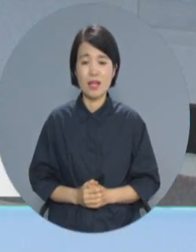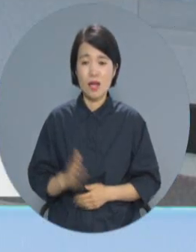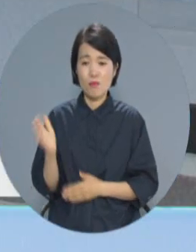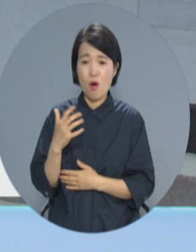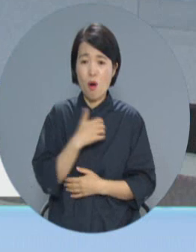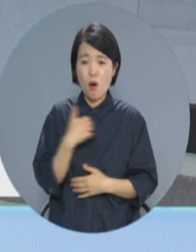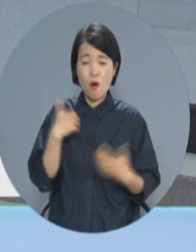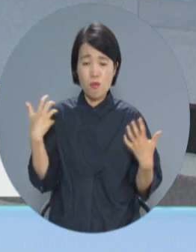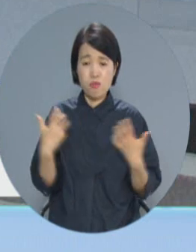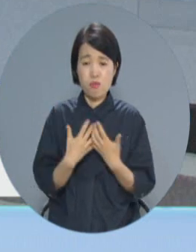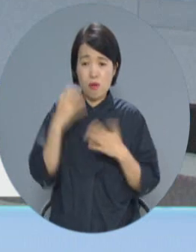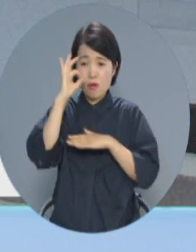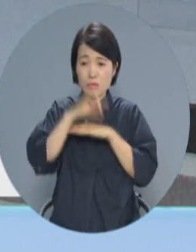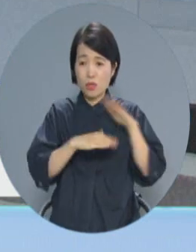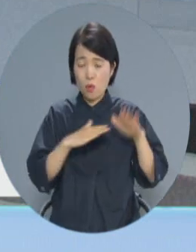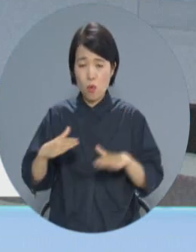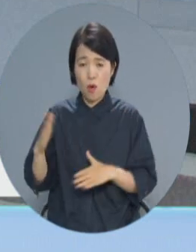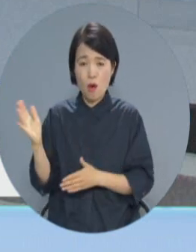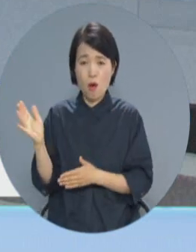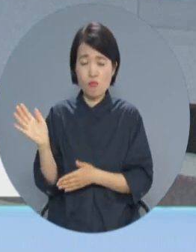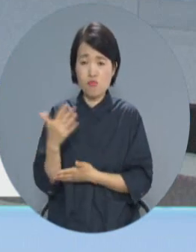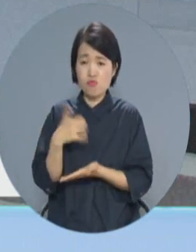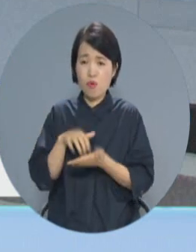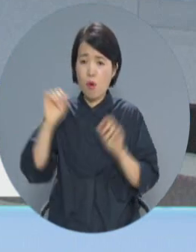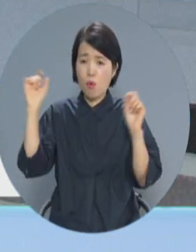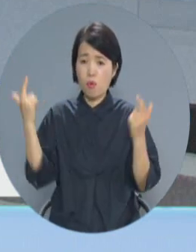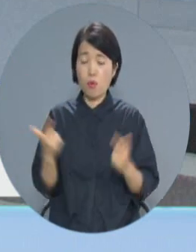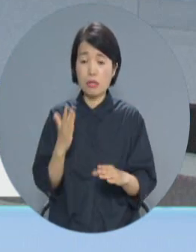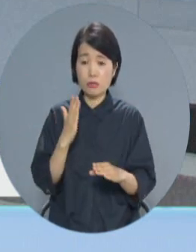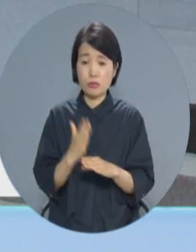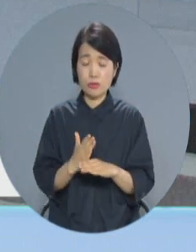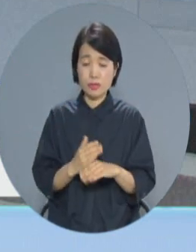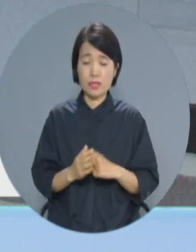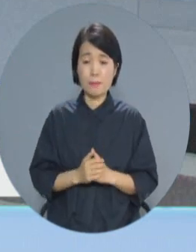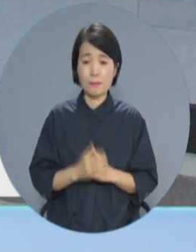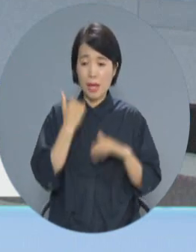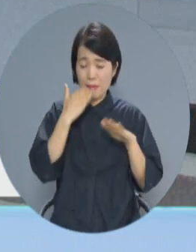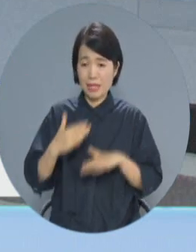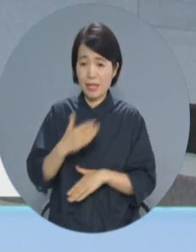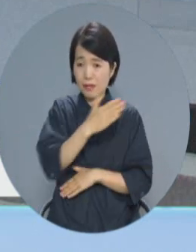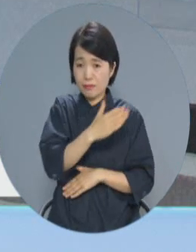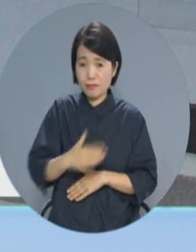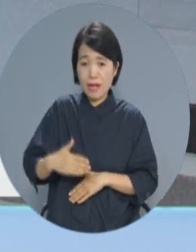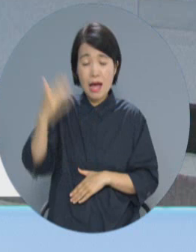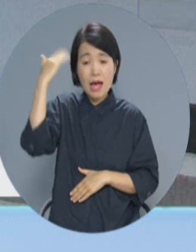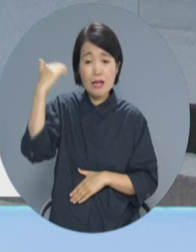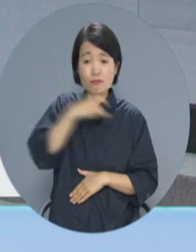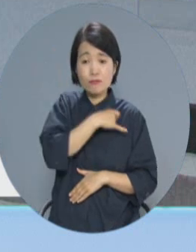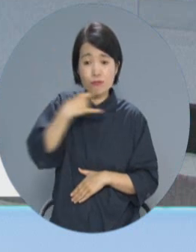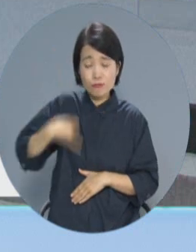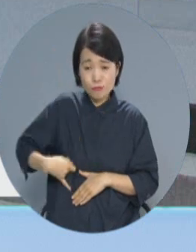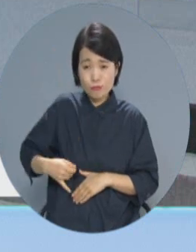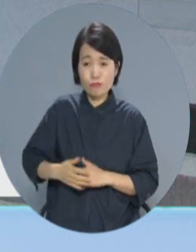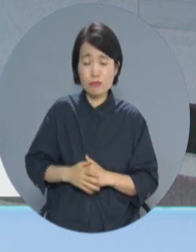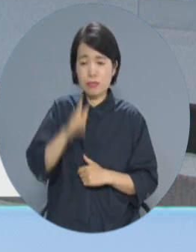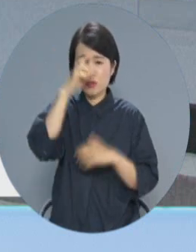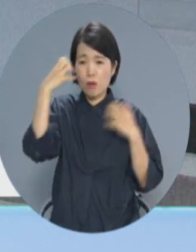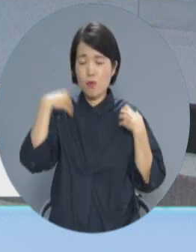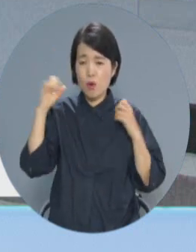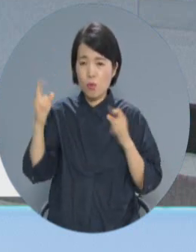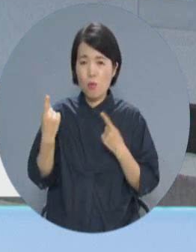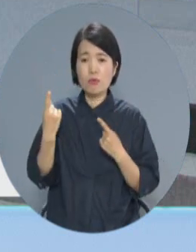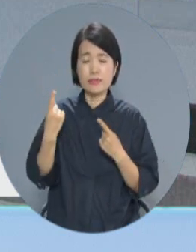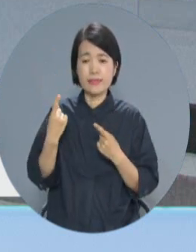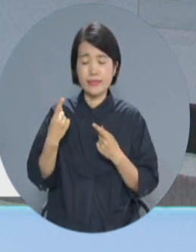황금어장이었던 서해의 어족자원이 말라가고 있습니다. 바다를 공유하며 같은 고민을 하고 있는 한국과 중국 정부가